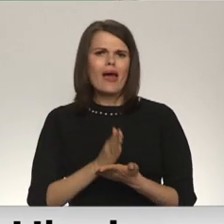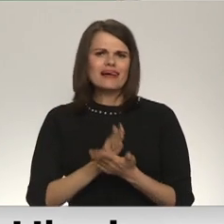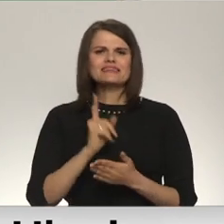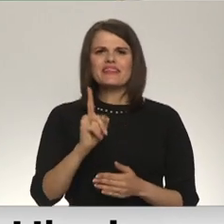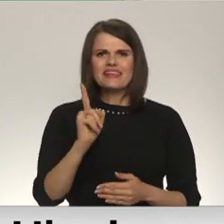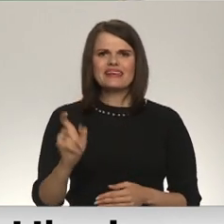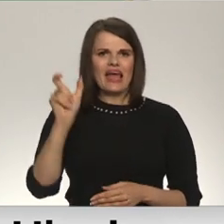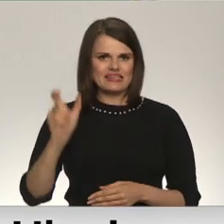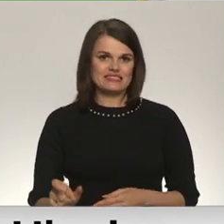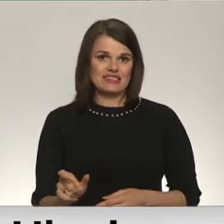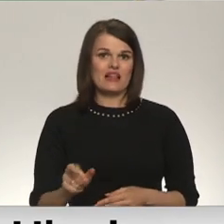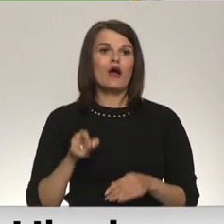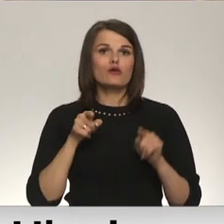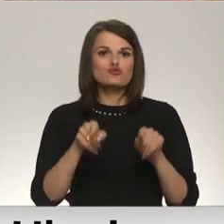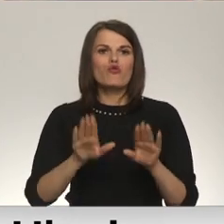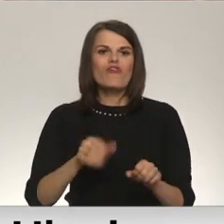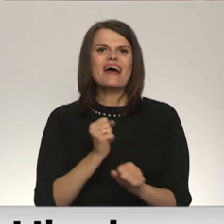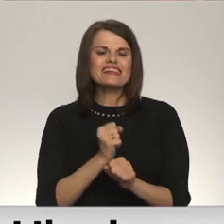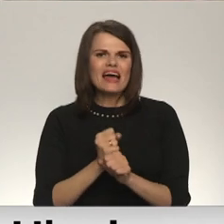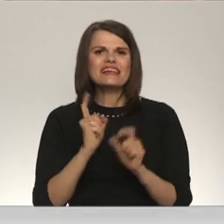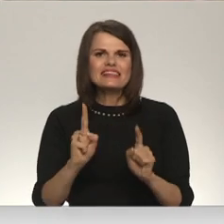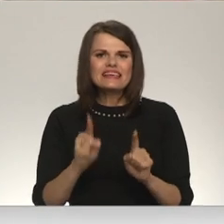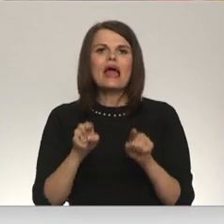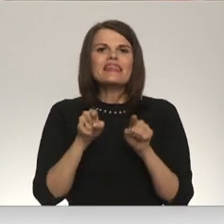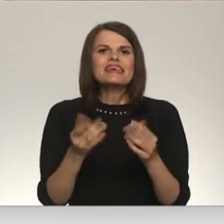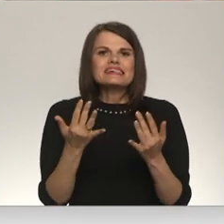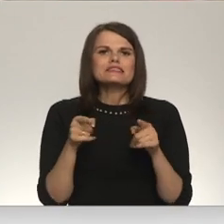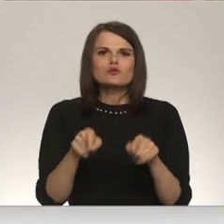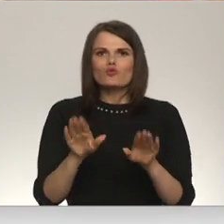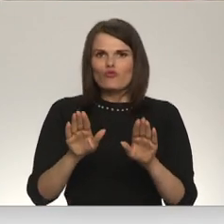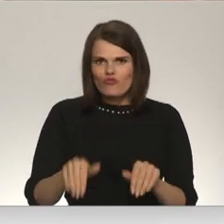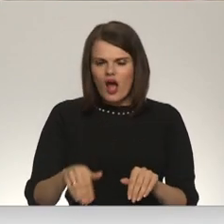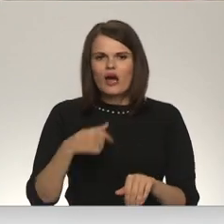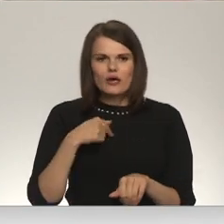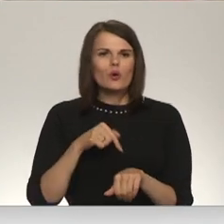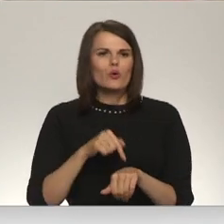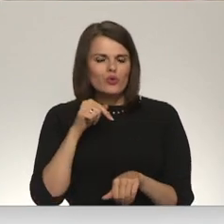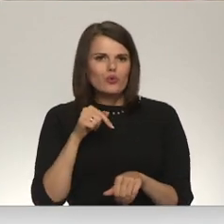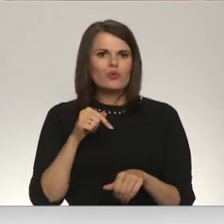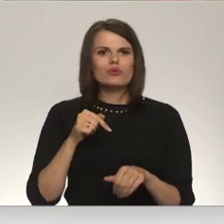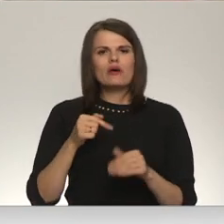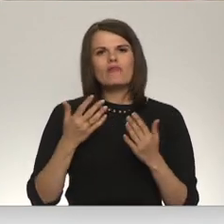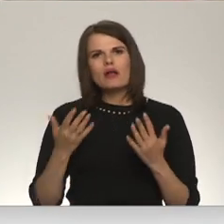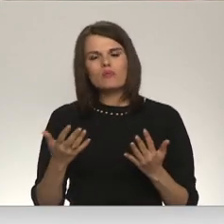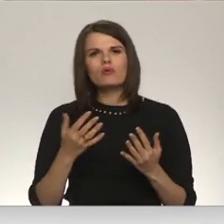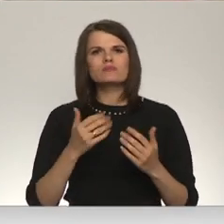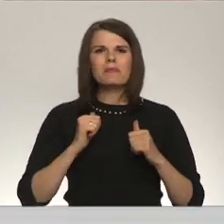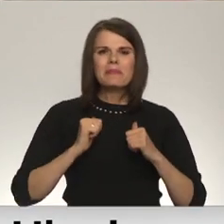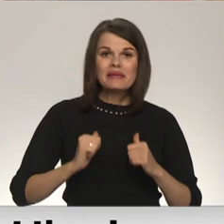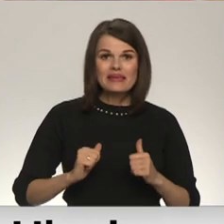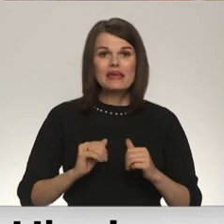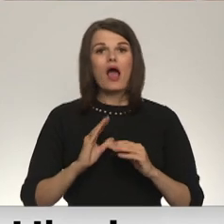tavs resurss ir tik, cik tas ir. Jūtot, ja, ka nu, varētu būt kaut kāda sākšana, vilkšana uz miegu, nu,